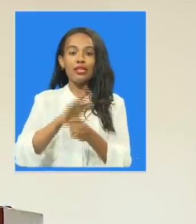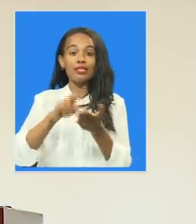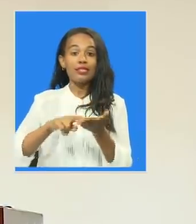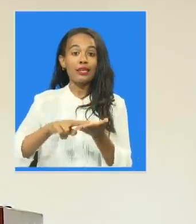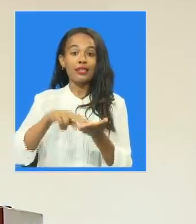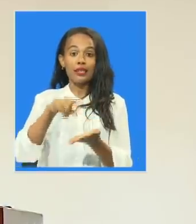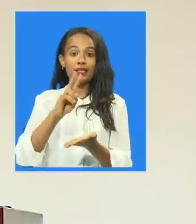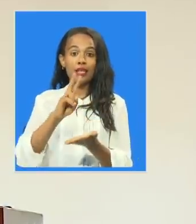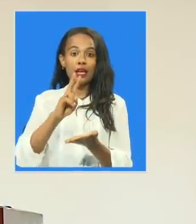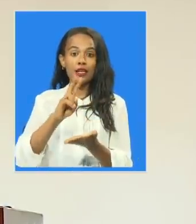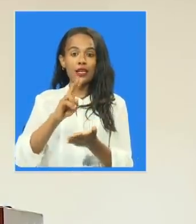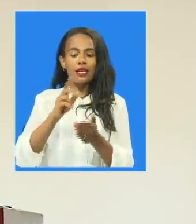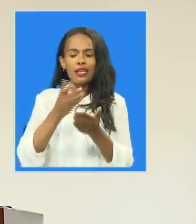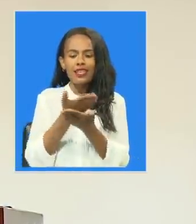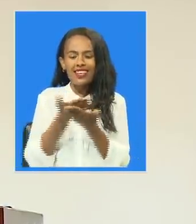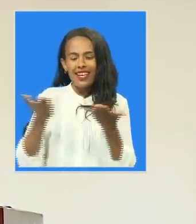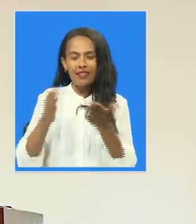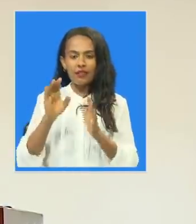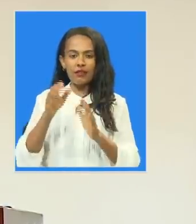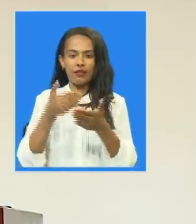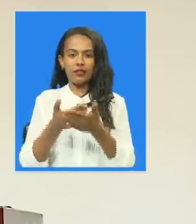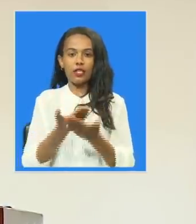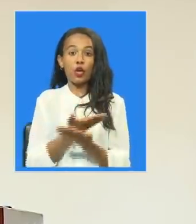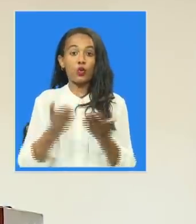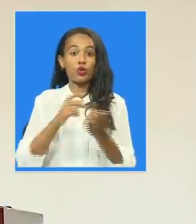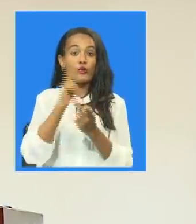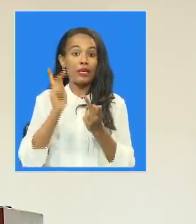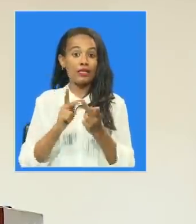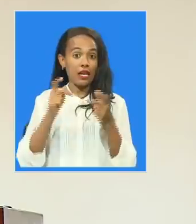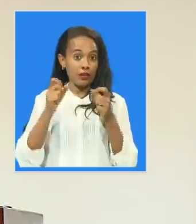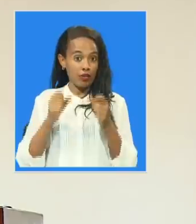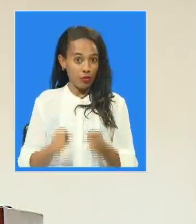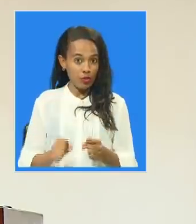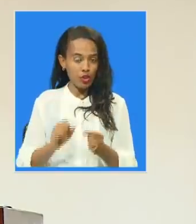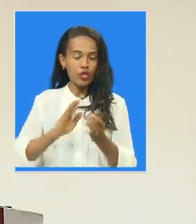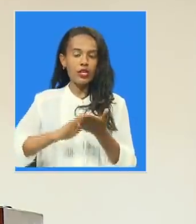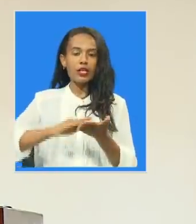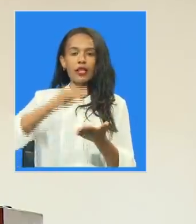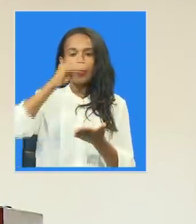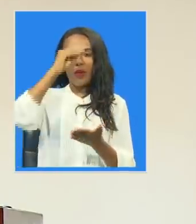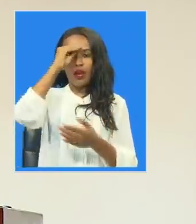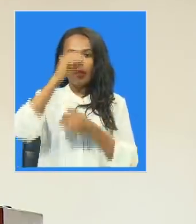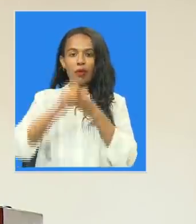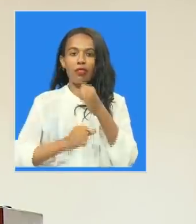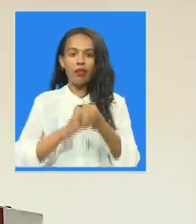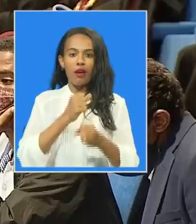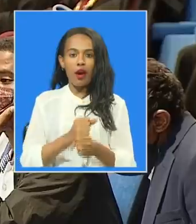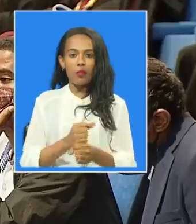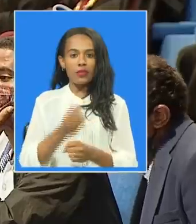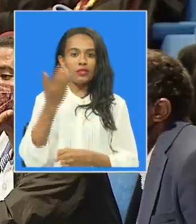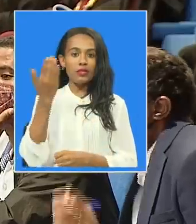ከተነሳን የት ድረስ ነገሮችን ማሳካት እንደምንችል የተማርንበት ዓመት ነበር።